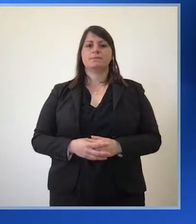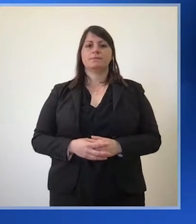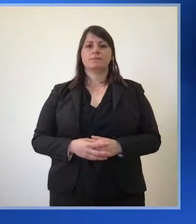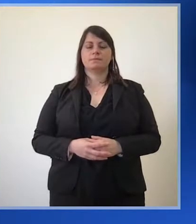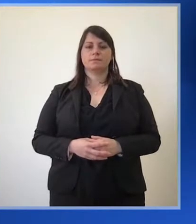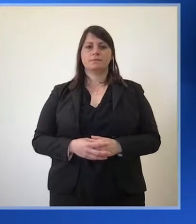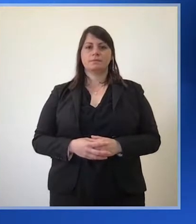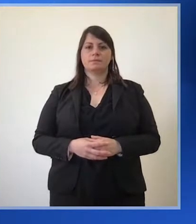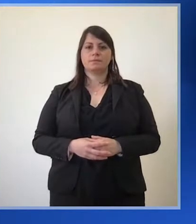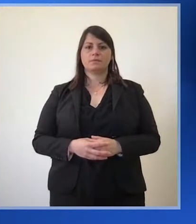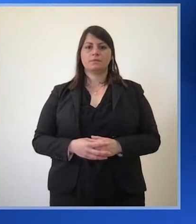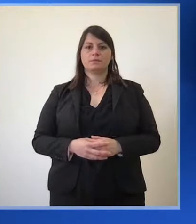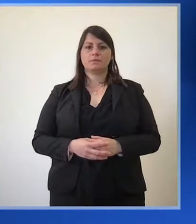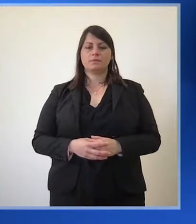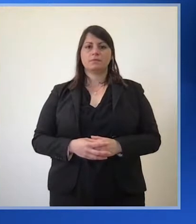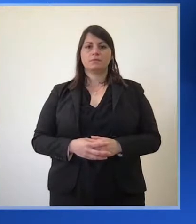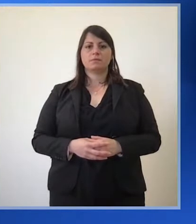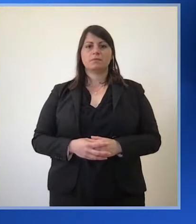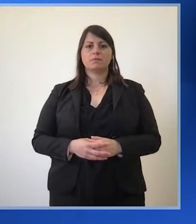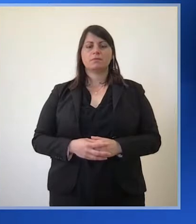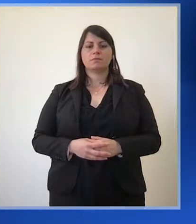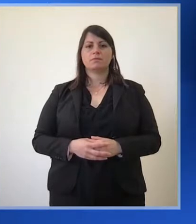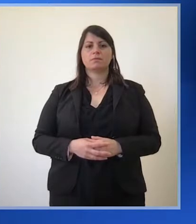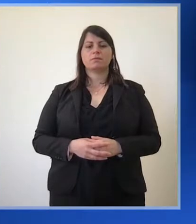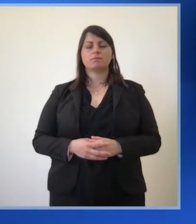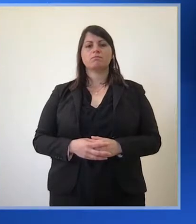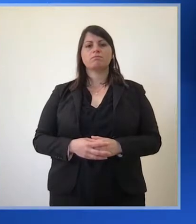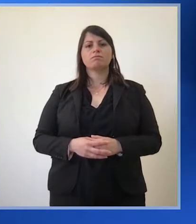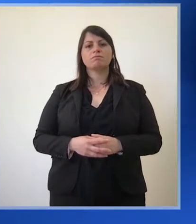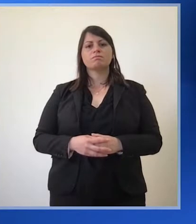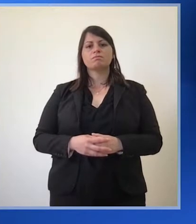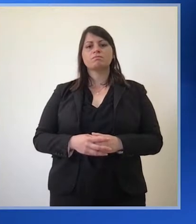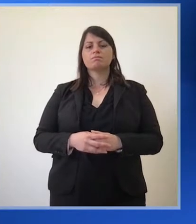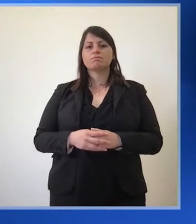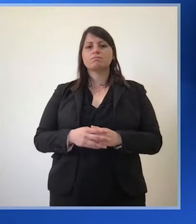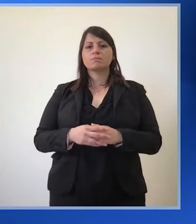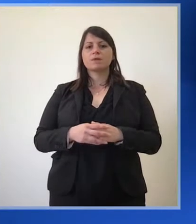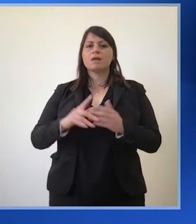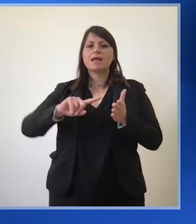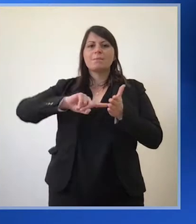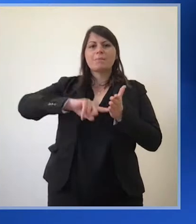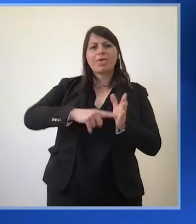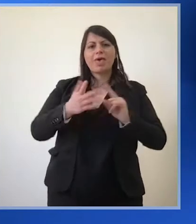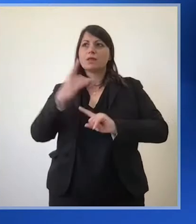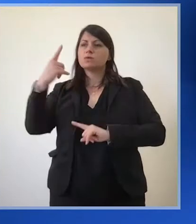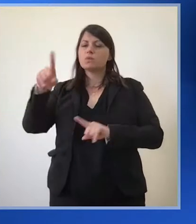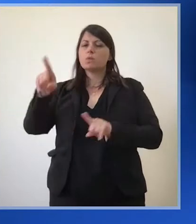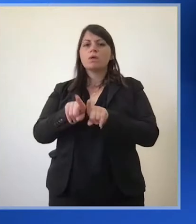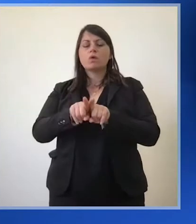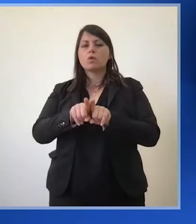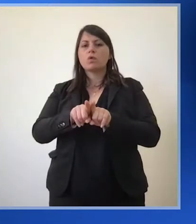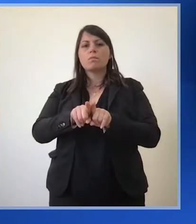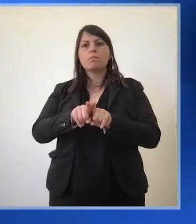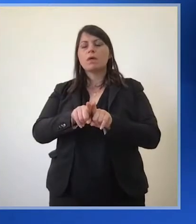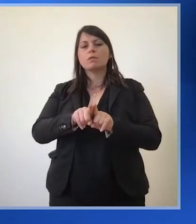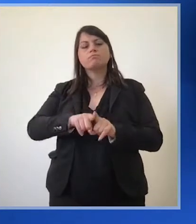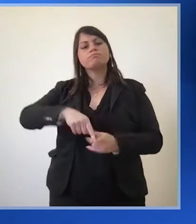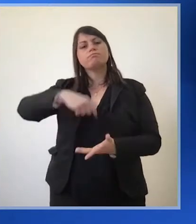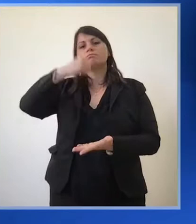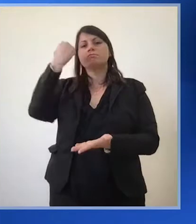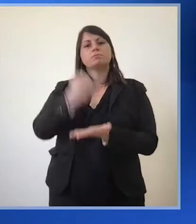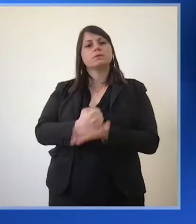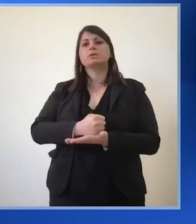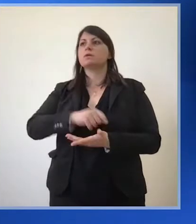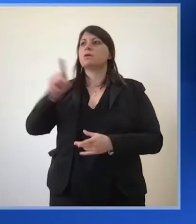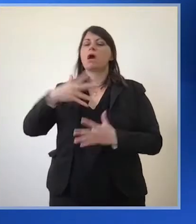Sono un sigillo incancellabile del suo amore per noi, un'intercessione perenne perché